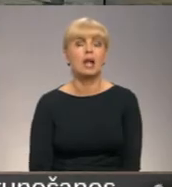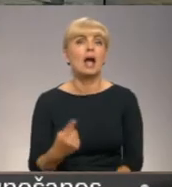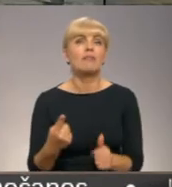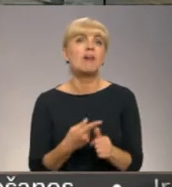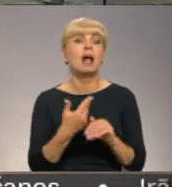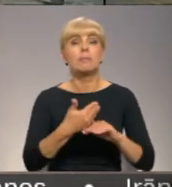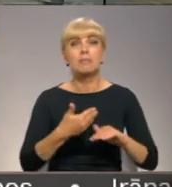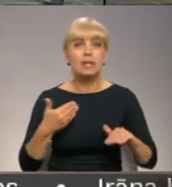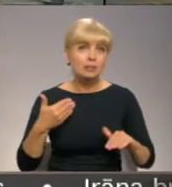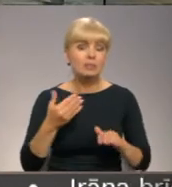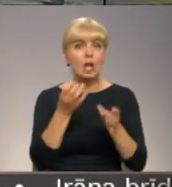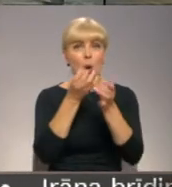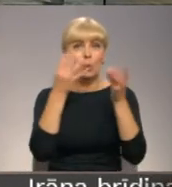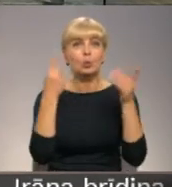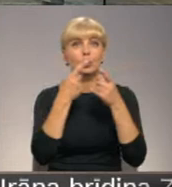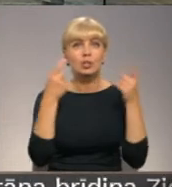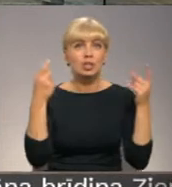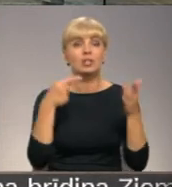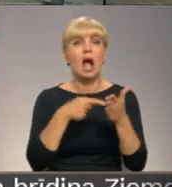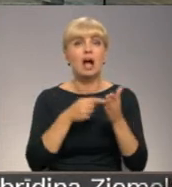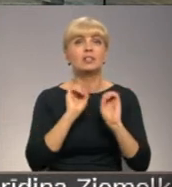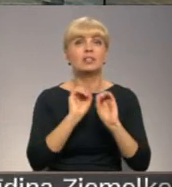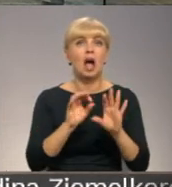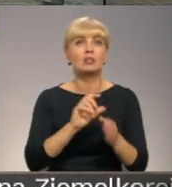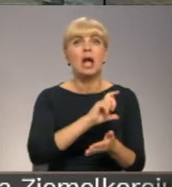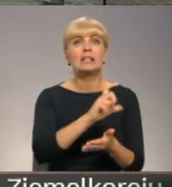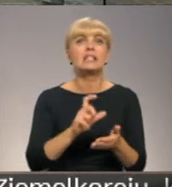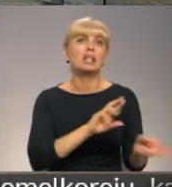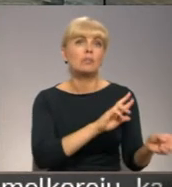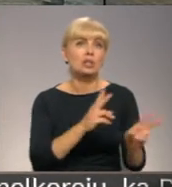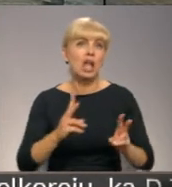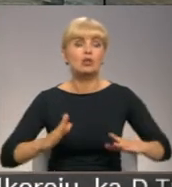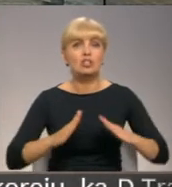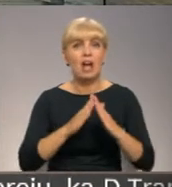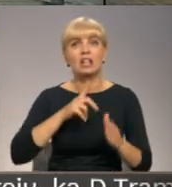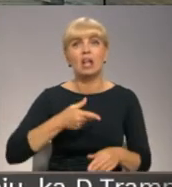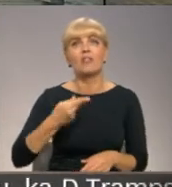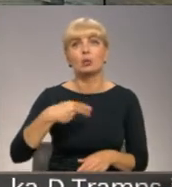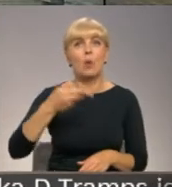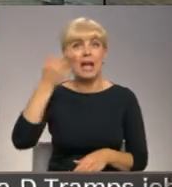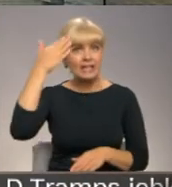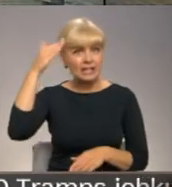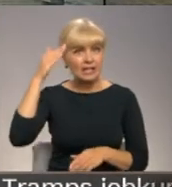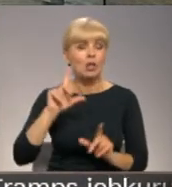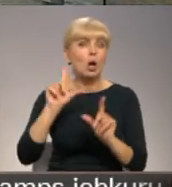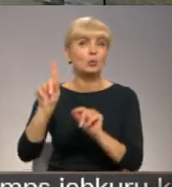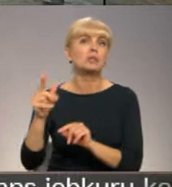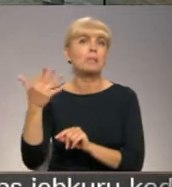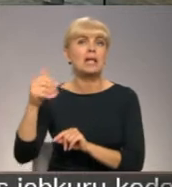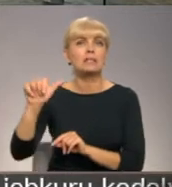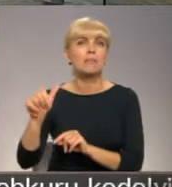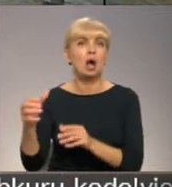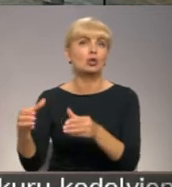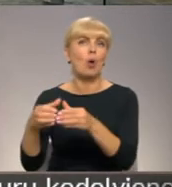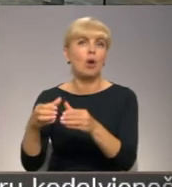Vēl pirms kultūras ziņām kāds stāsts uz dziesmu deju svētkiem Latvijā no Īrijas dosies pieci mākslinieckie kolektīvi deju kopas